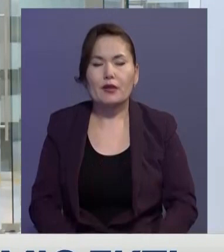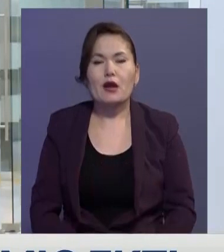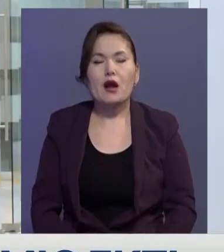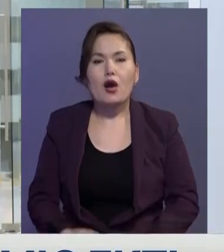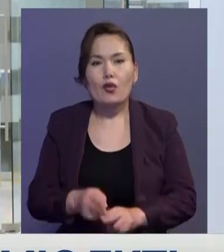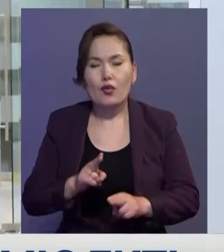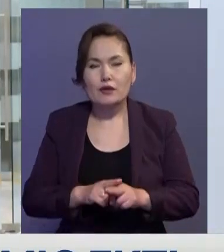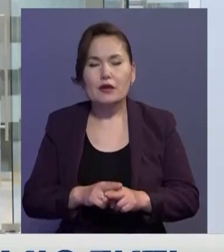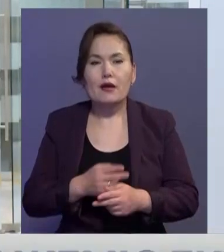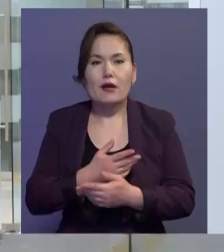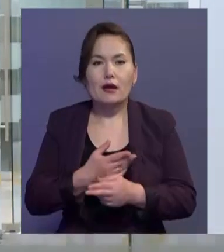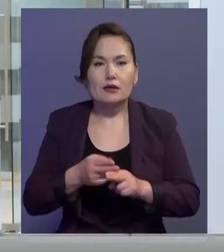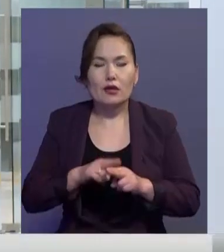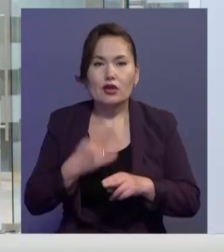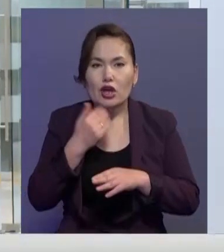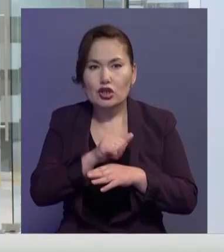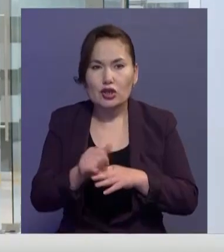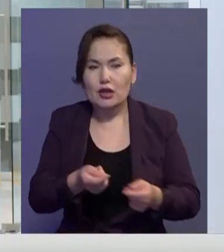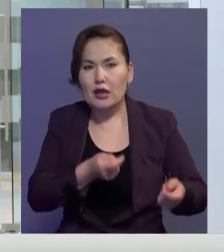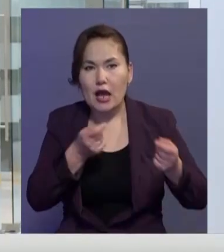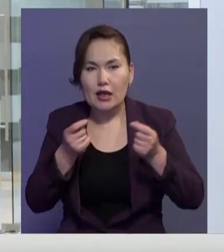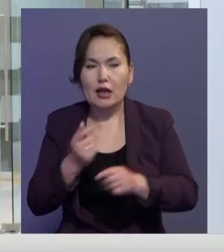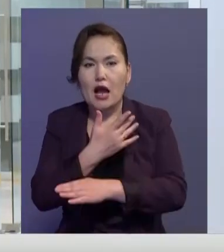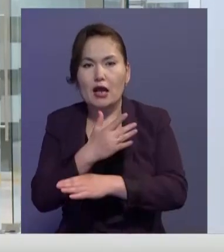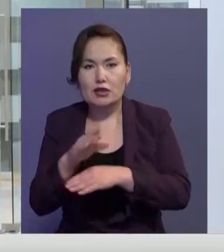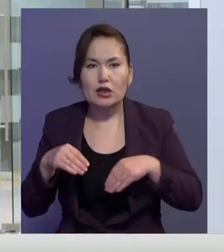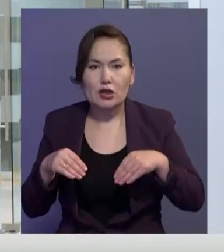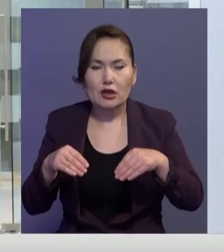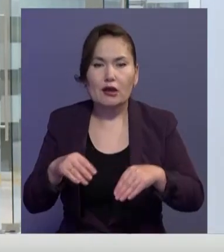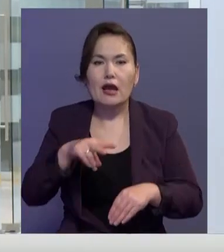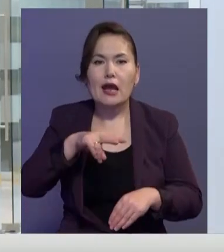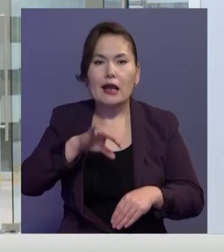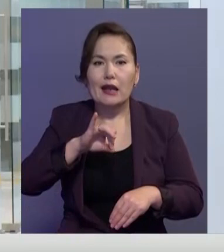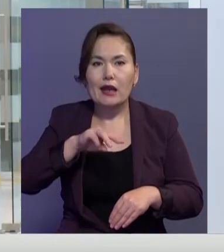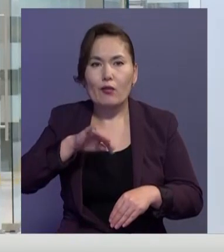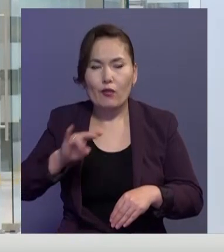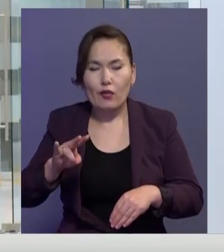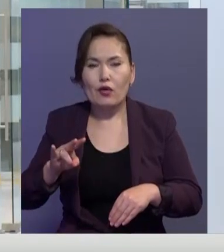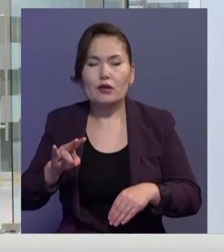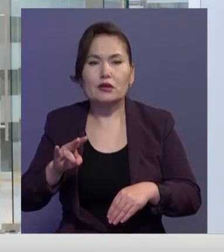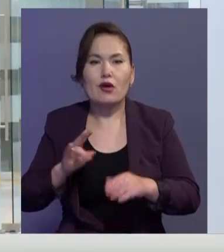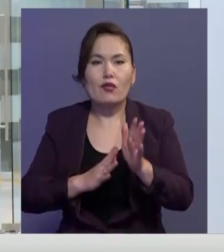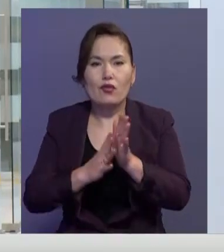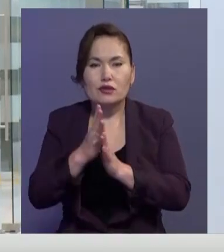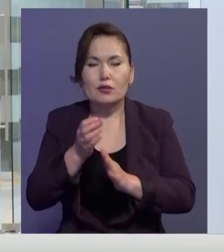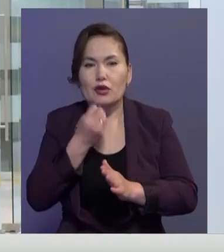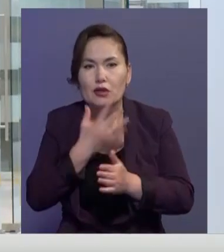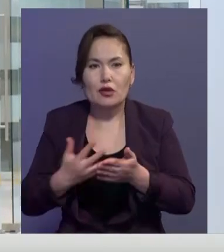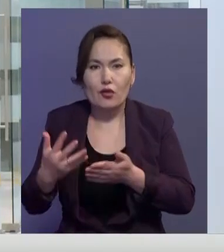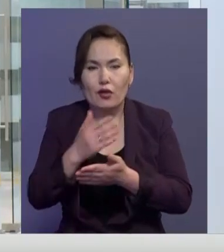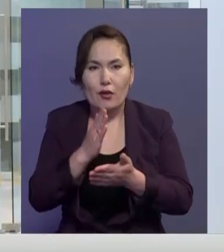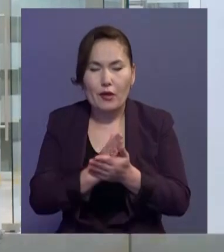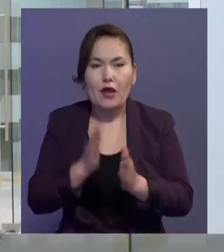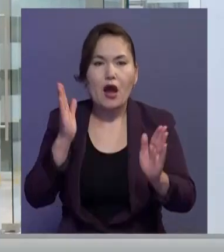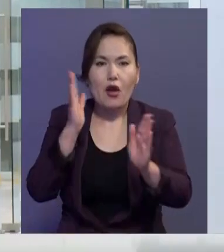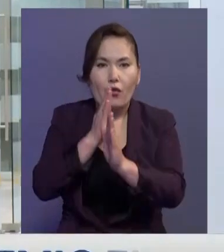тропиктік өсімдіктер, яғни лимон дақылы өсіру қолға алынған болатын. Атап айтар болсақ, облыстың климаттық